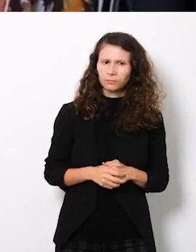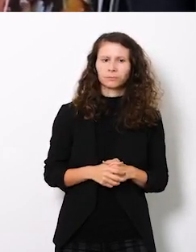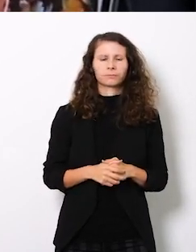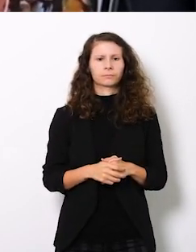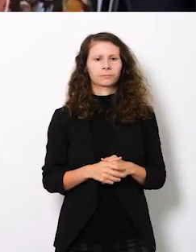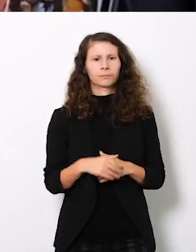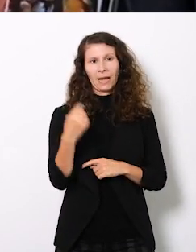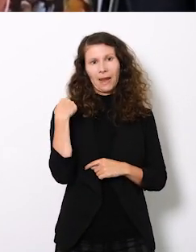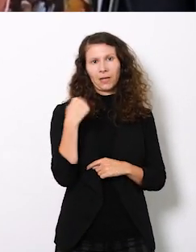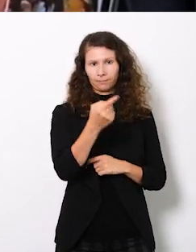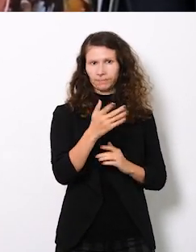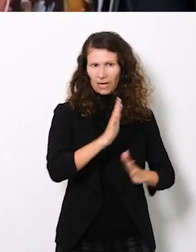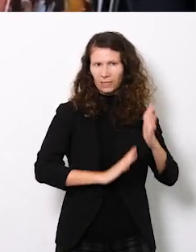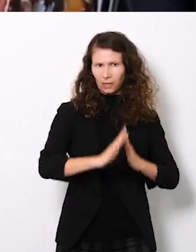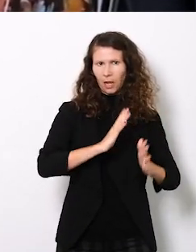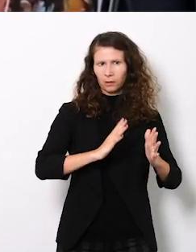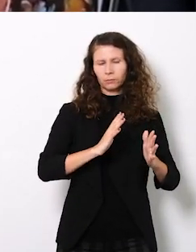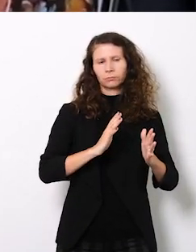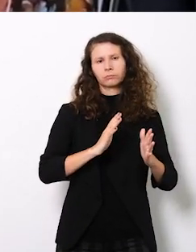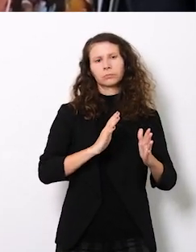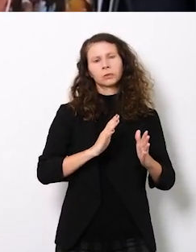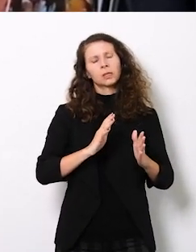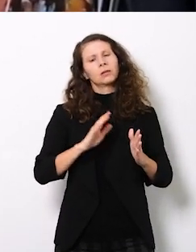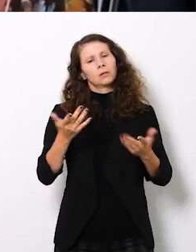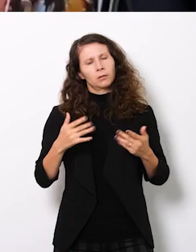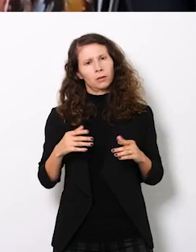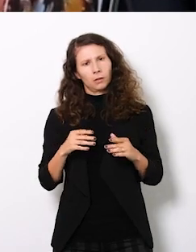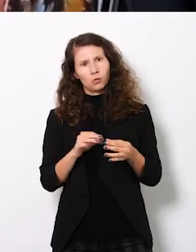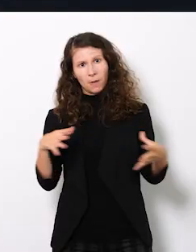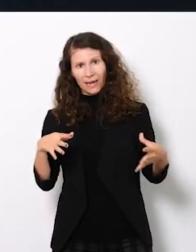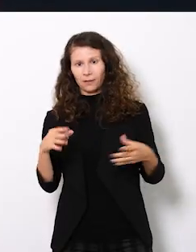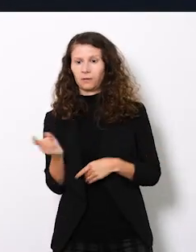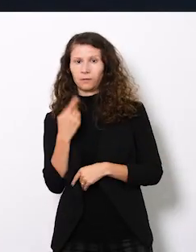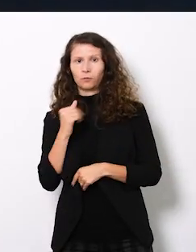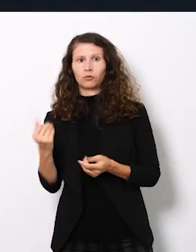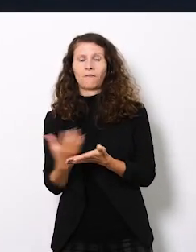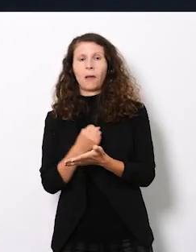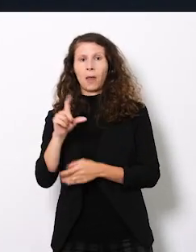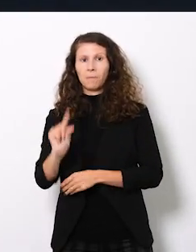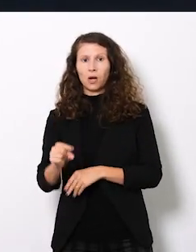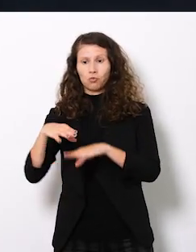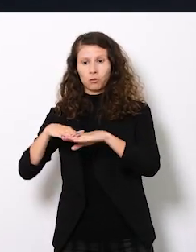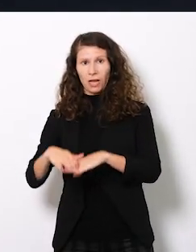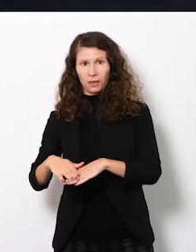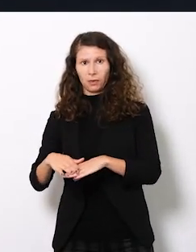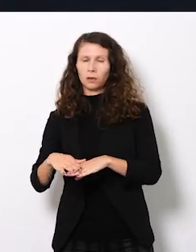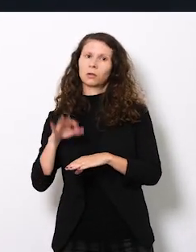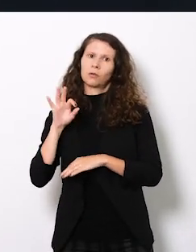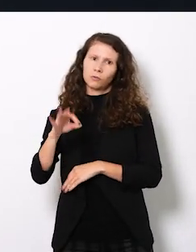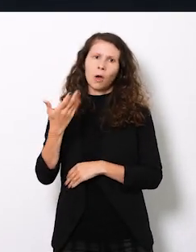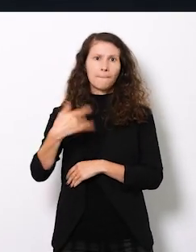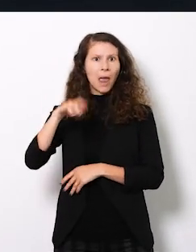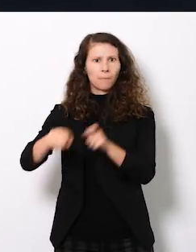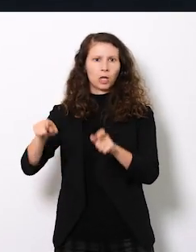Sachverhalt, den Sie gerade geschildert haben, wollen wir in der Tat die Erwerbsminderungsrente auch für mehr Menschen